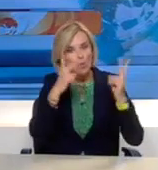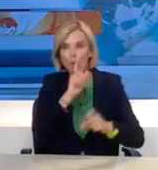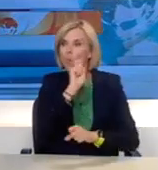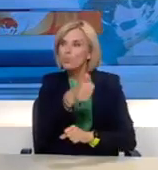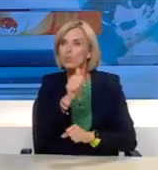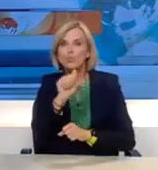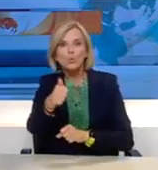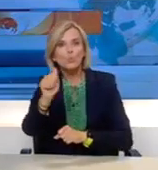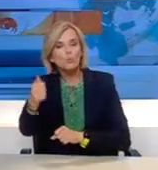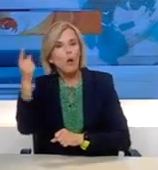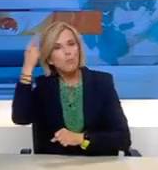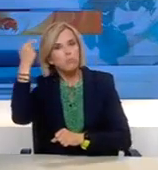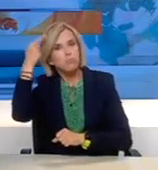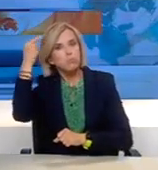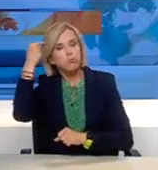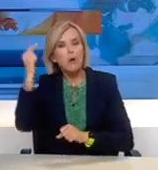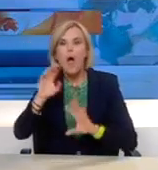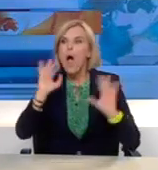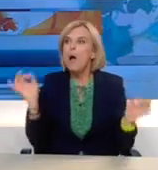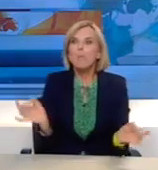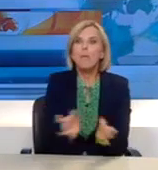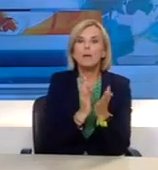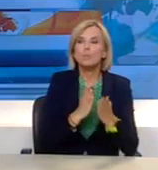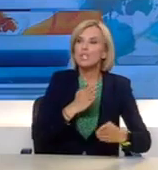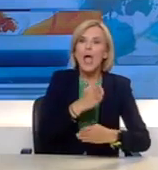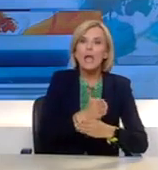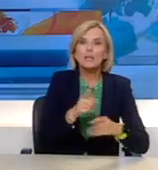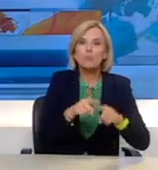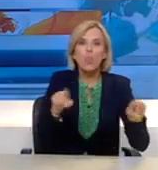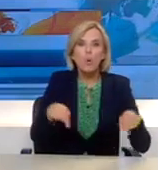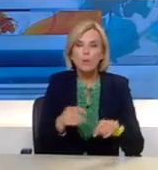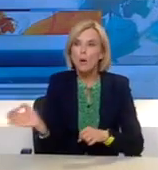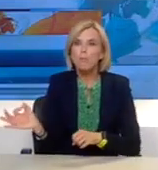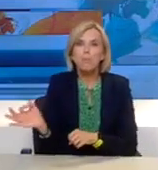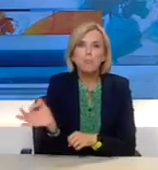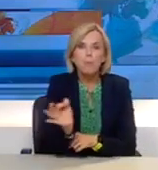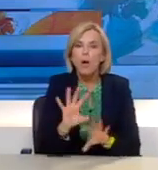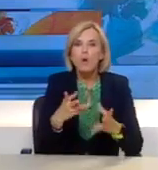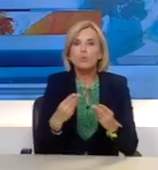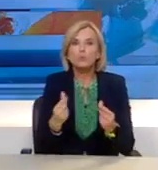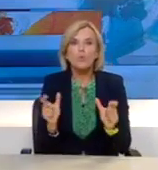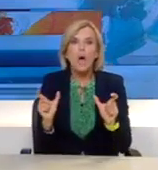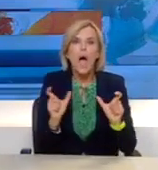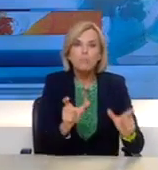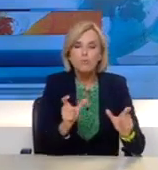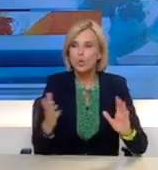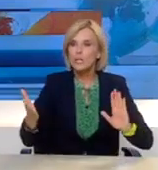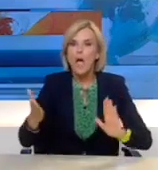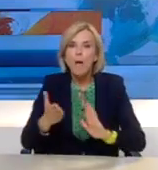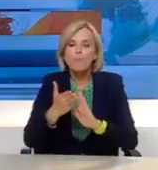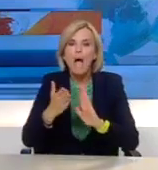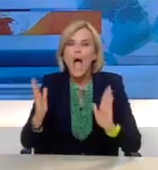κάθε επιχειρηματίας? Εάν υπάρξουν κρούσματα σε ενοικιαζόμενα δωμάτια, πώς θα αντιμετωπιστούν και πώς θα απομονώνονται?